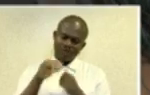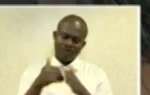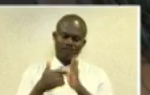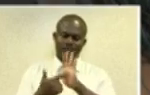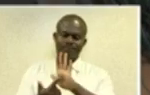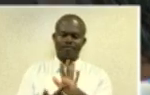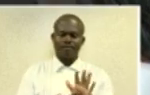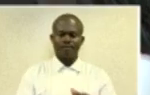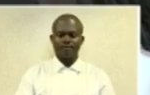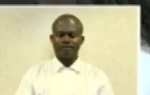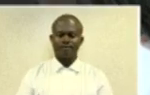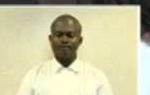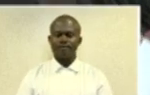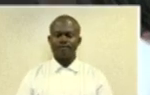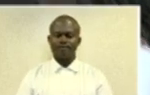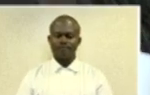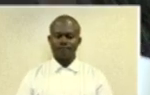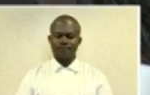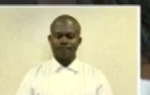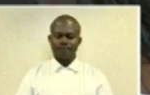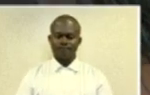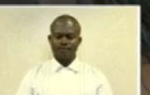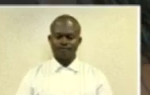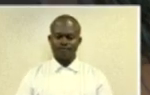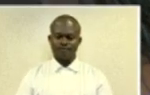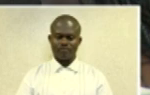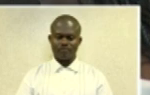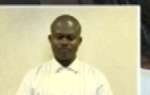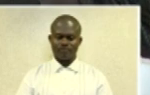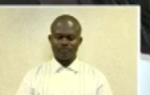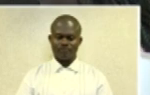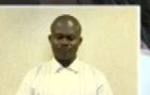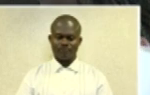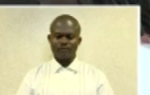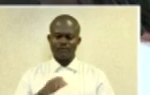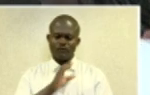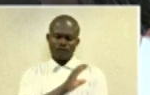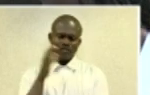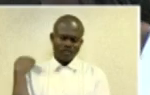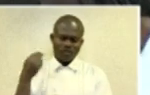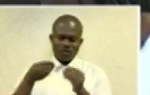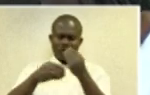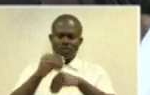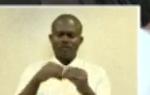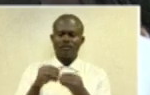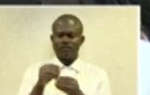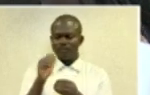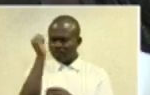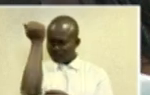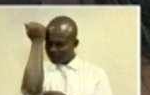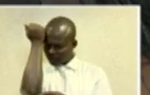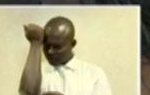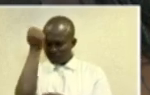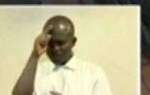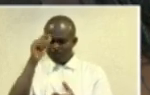kigo. Akanama gatanga amasoko insurance muduhu uyu munsi nka PAC ko tutazongera guhura n'ibibazo